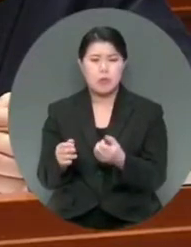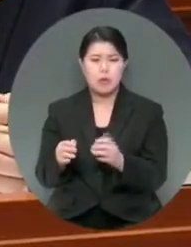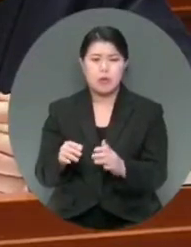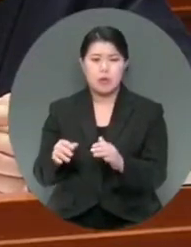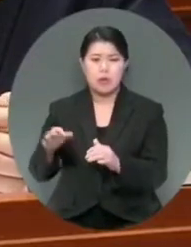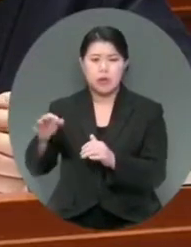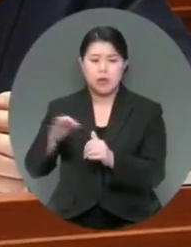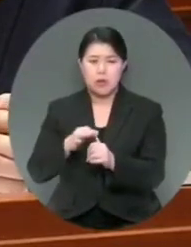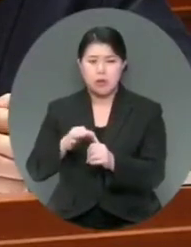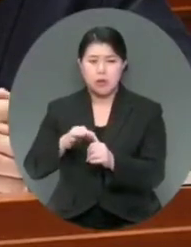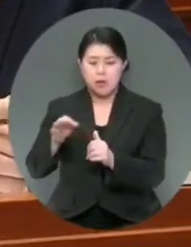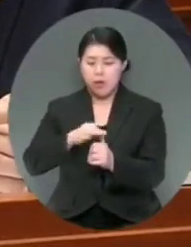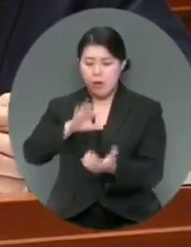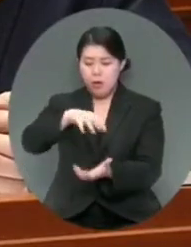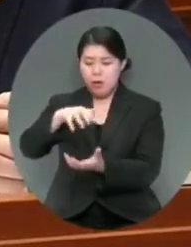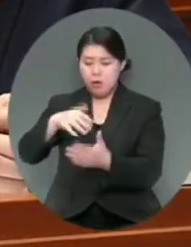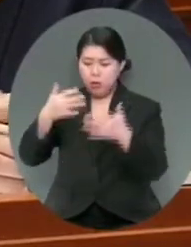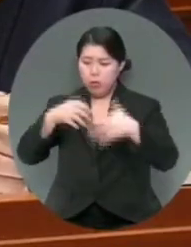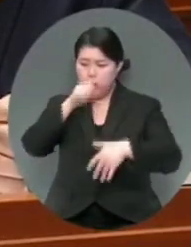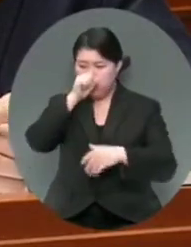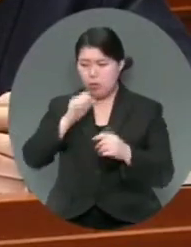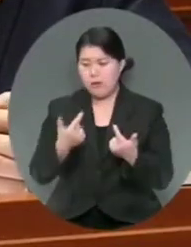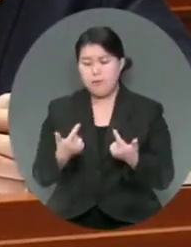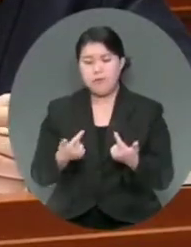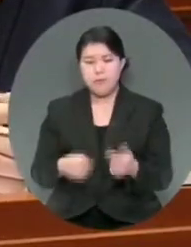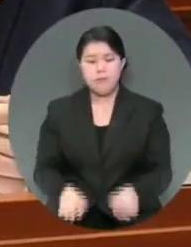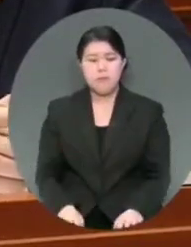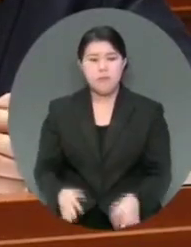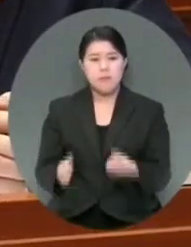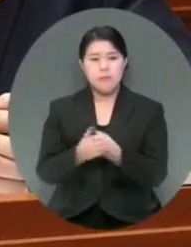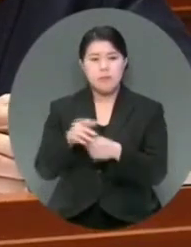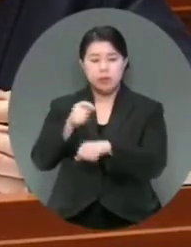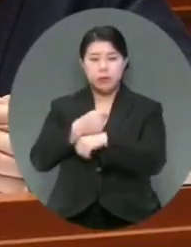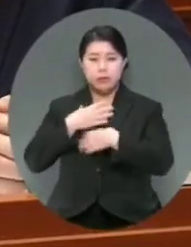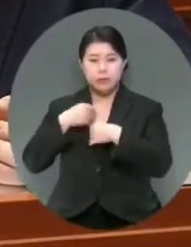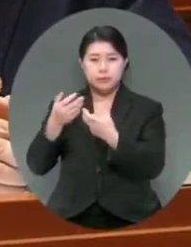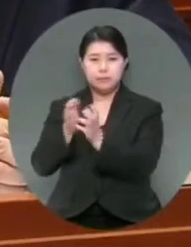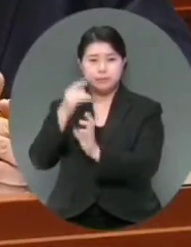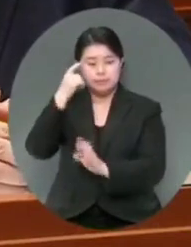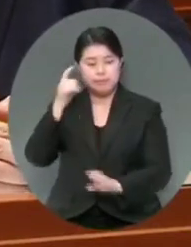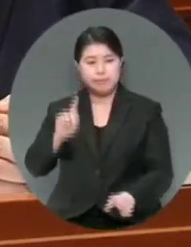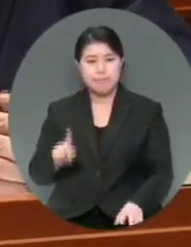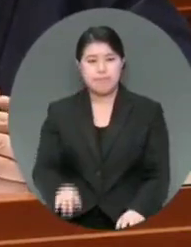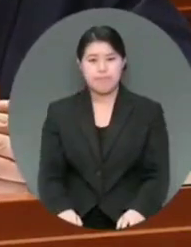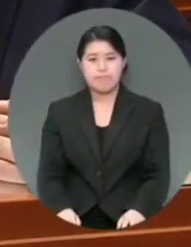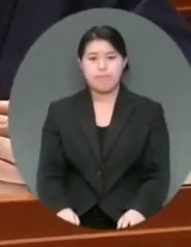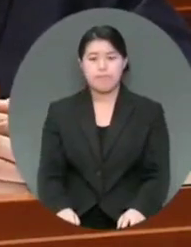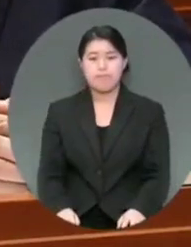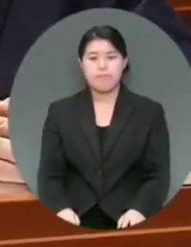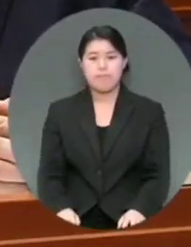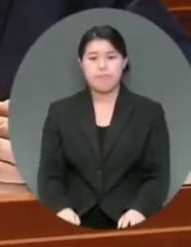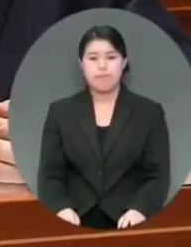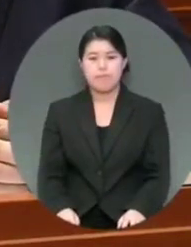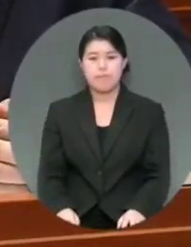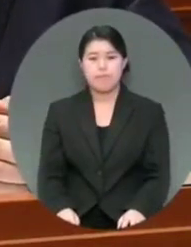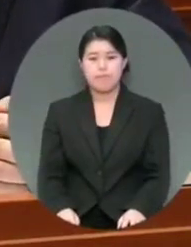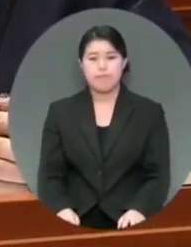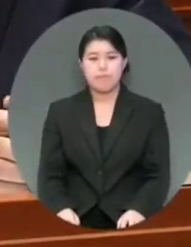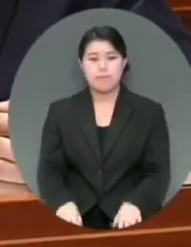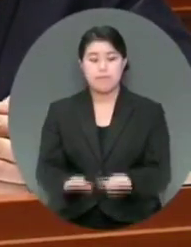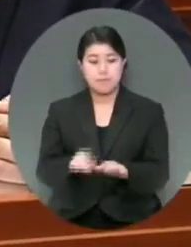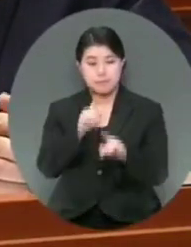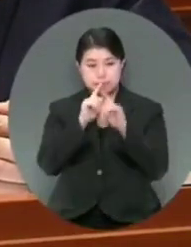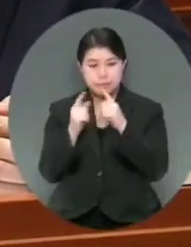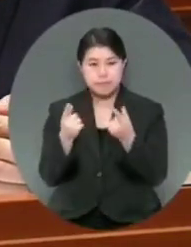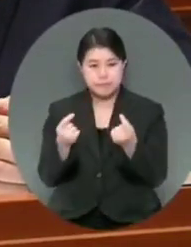수급 여건이 좋지 않을 수가 있고요. 이러한 문제에 대해서 행안부가 어떻게 생각하고 있습니까? 지금 의원님께서